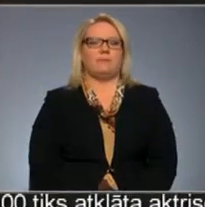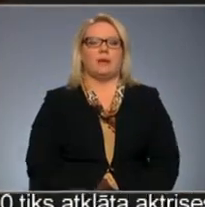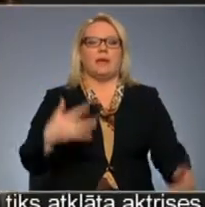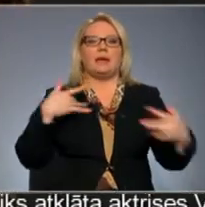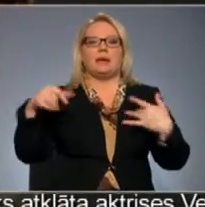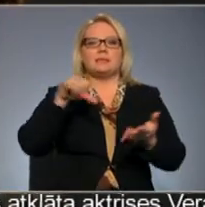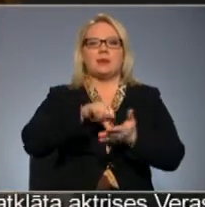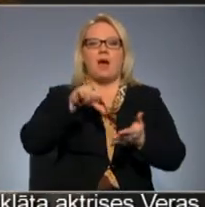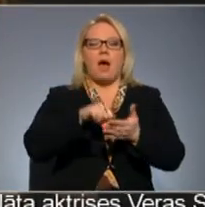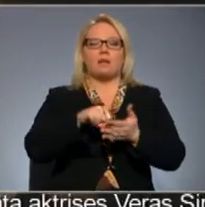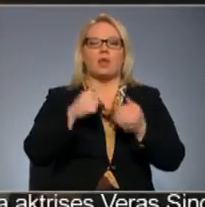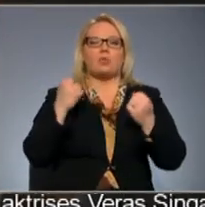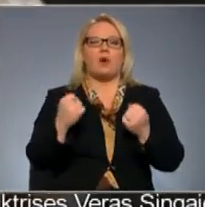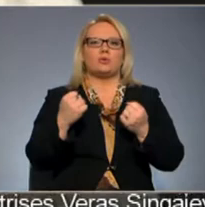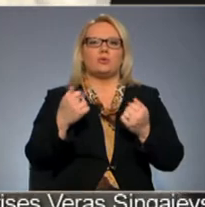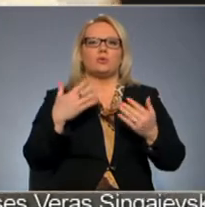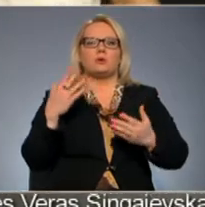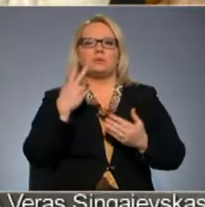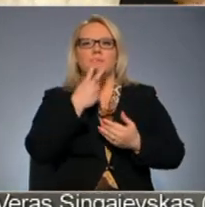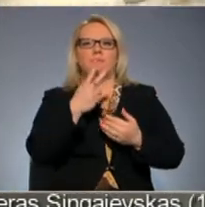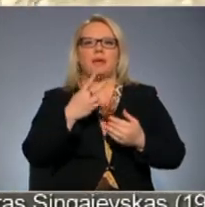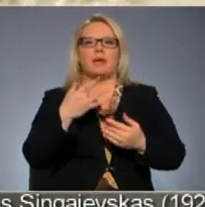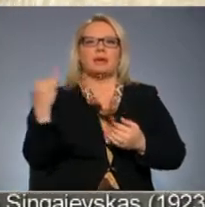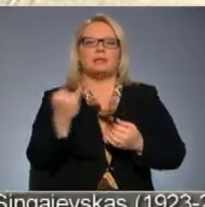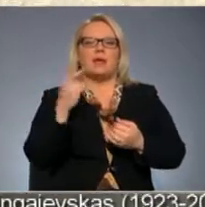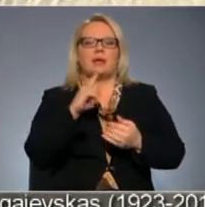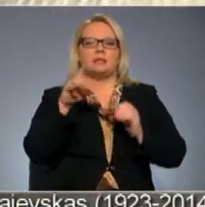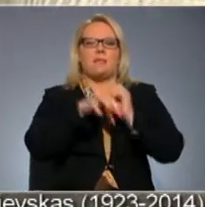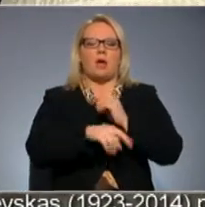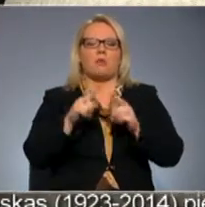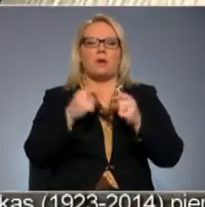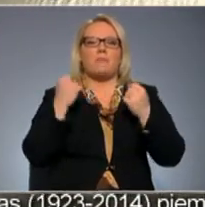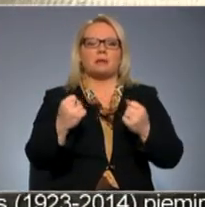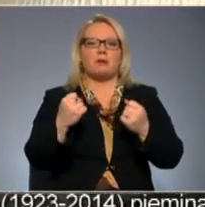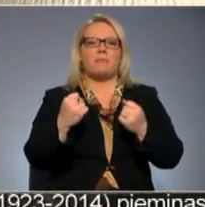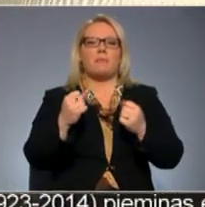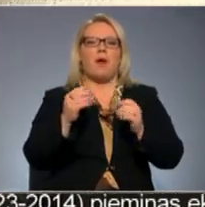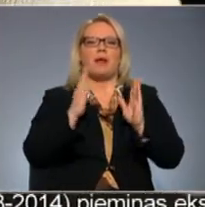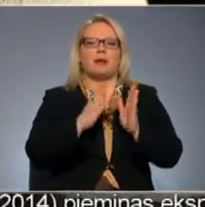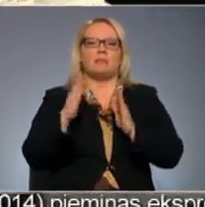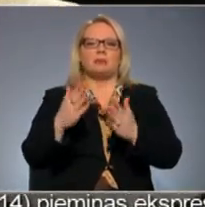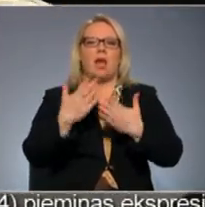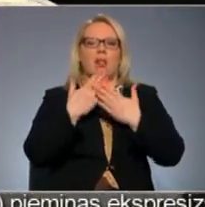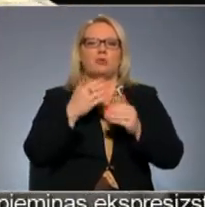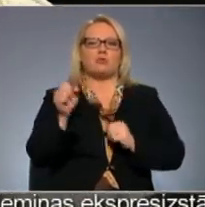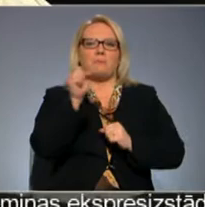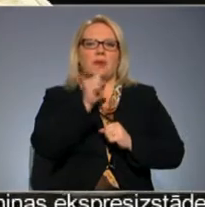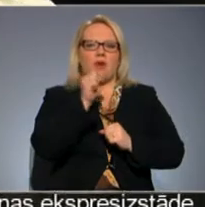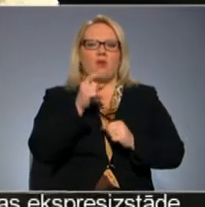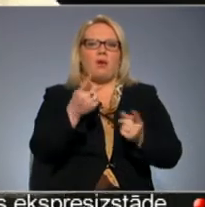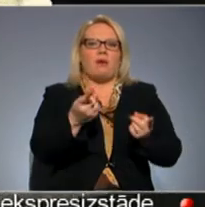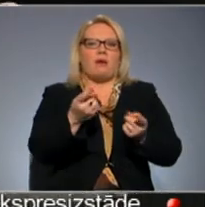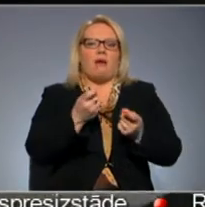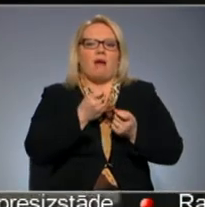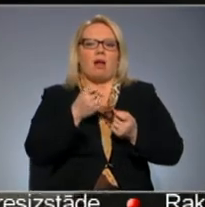Izrāda skatītājos notur spriedzi līdz pat beigām. Dejotājs klātbūtni pastiprina ritmiska elpošana mikrofonā. Šī intimitāte ievelk skatītāju